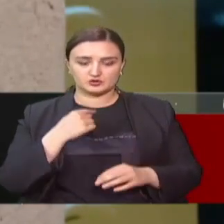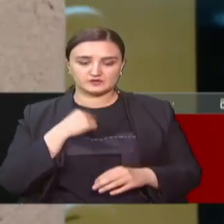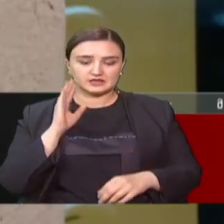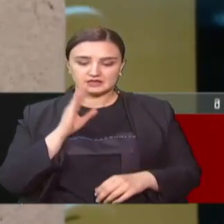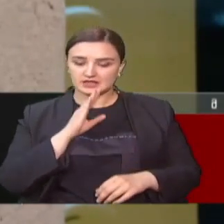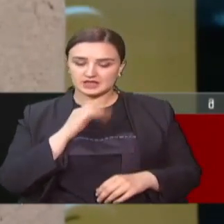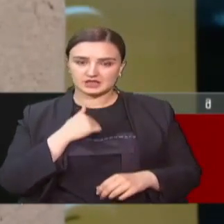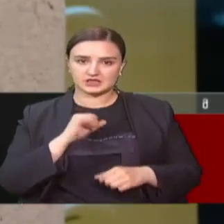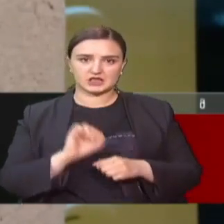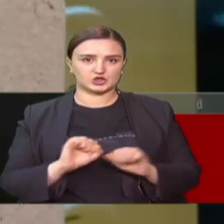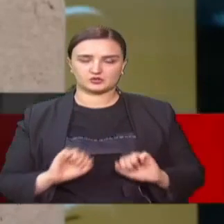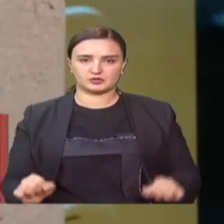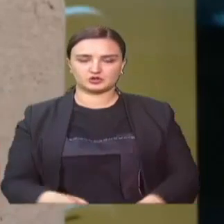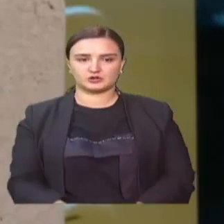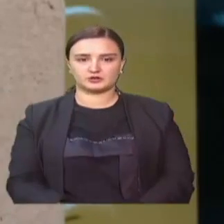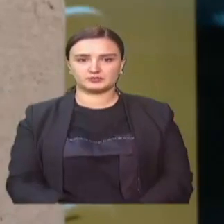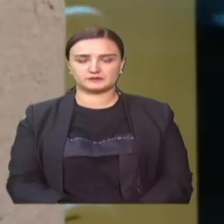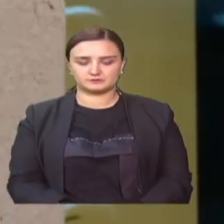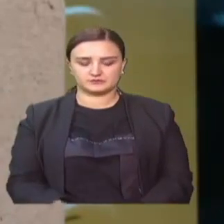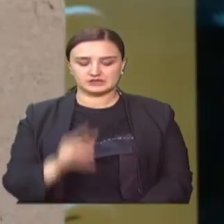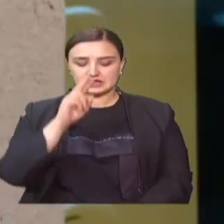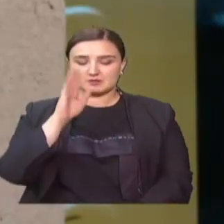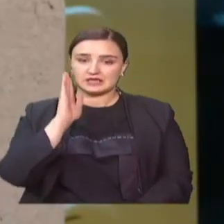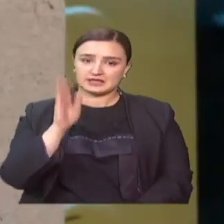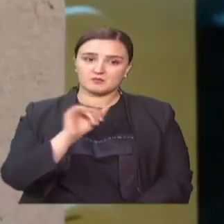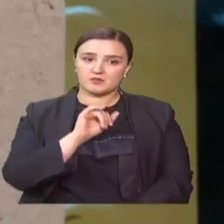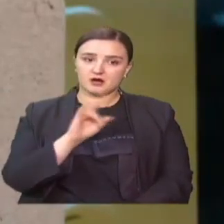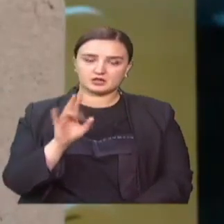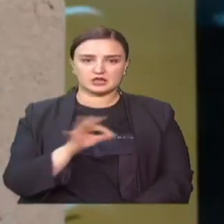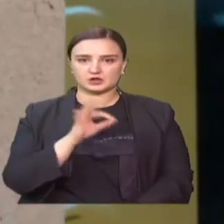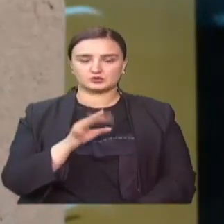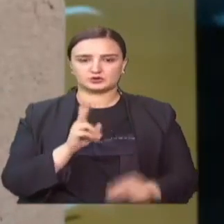დედების გაჩერება არ შეიძლება, ან იქნება წამალი, ან ეს ყველაფერი არასდროს არ დასრულდება.